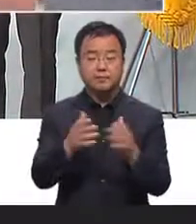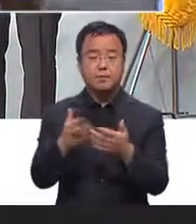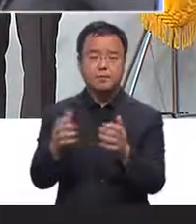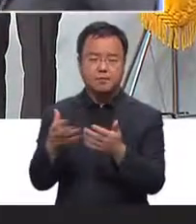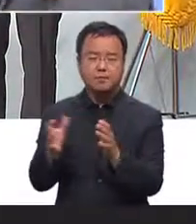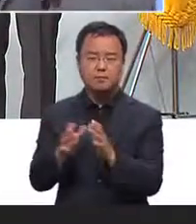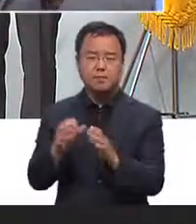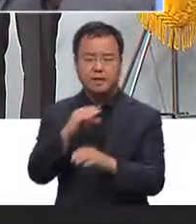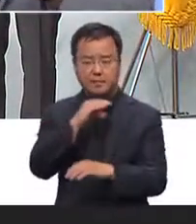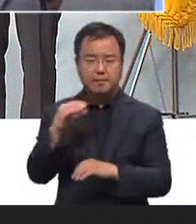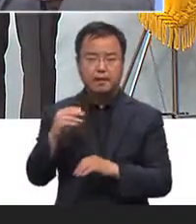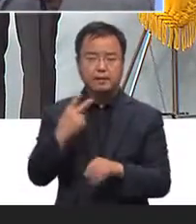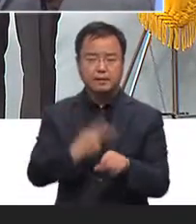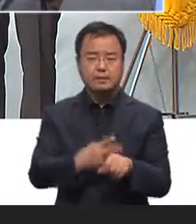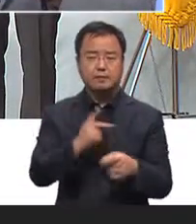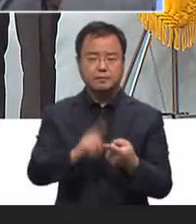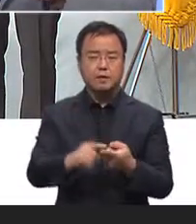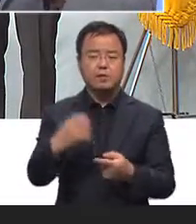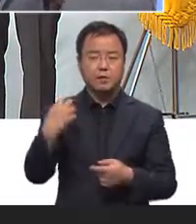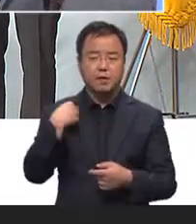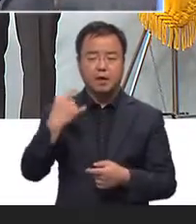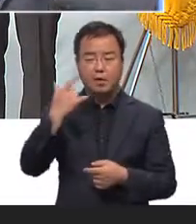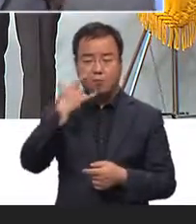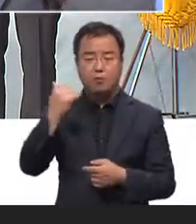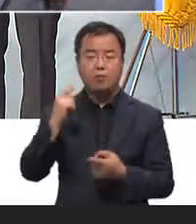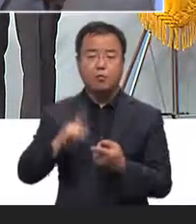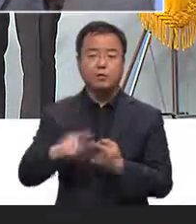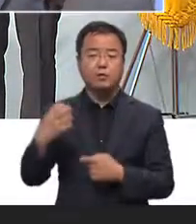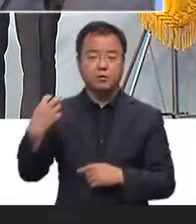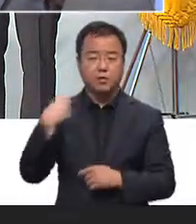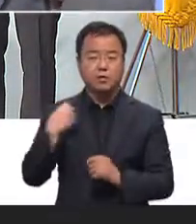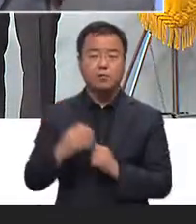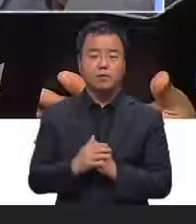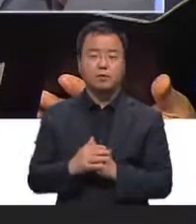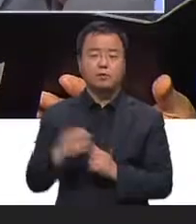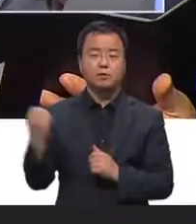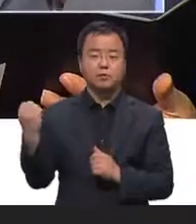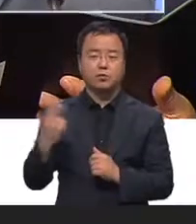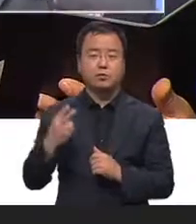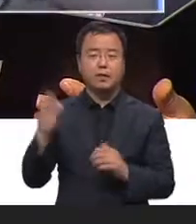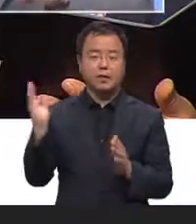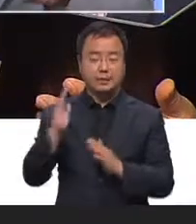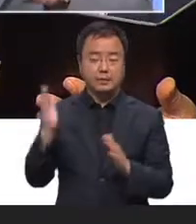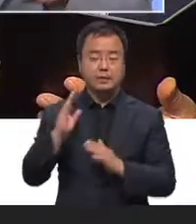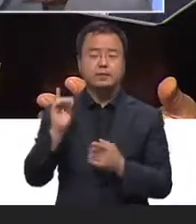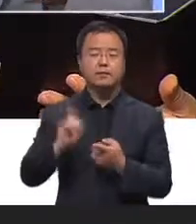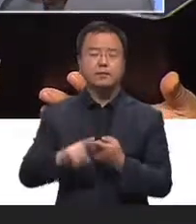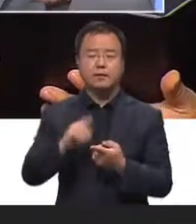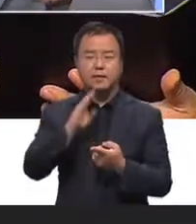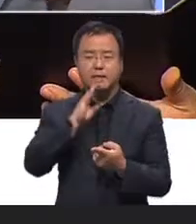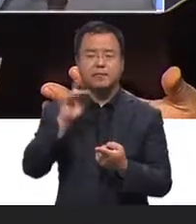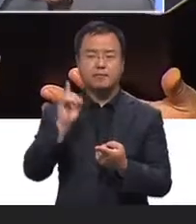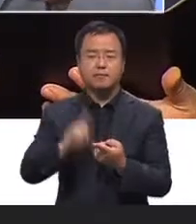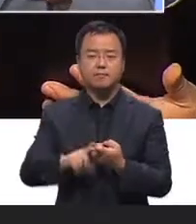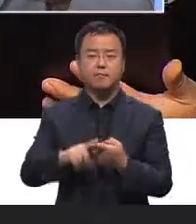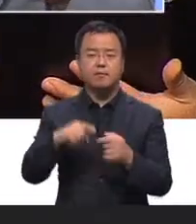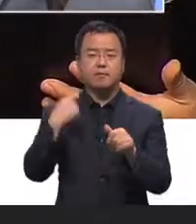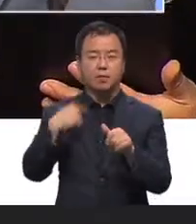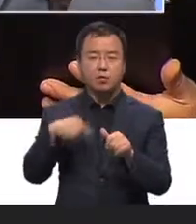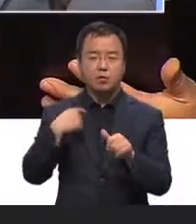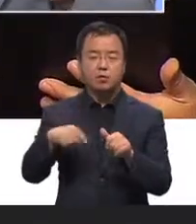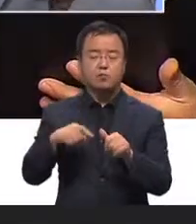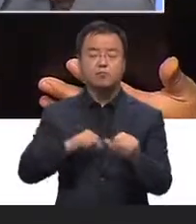선생님은 선생님 감 일까요 학부모는 학부모 돼요 이제 학생은 학생답게 계속 교육이